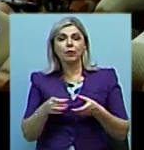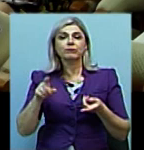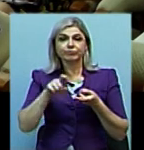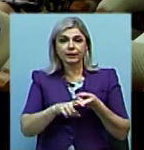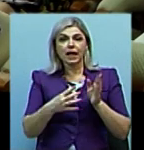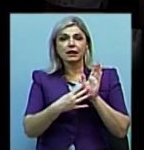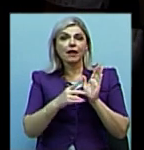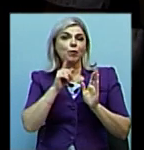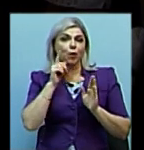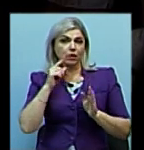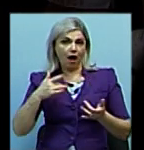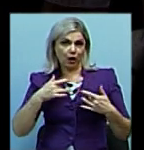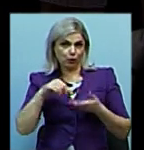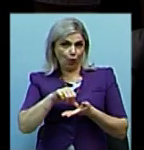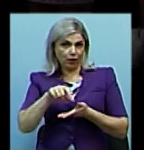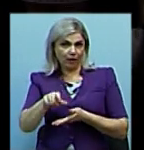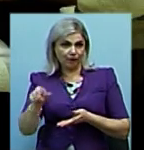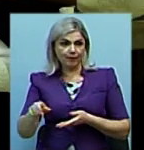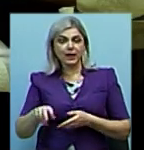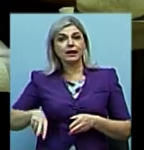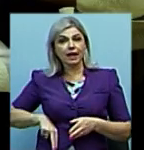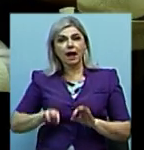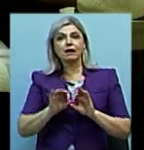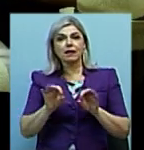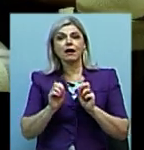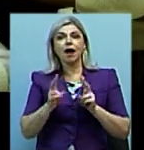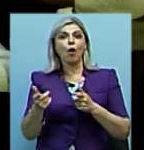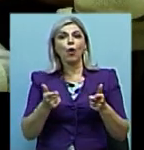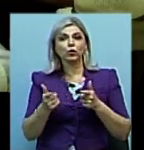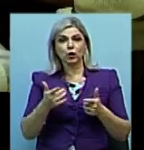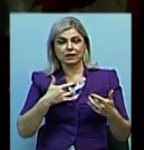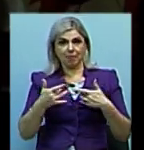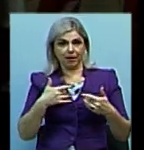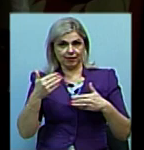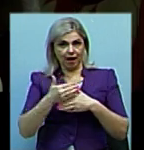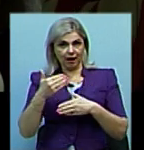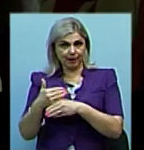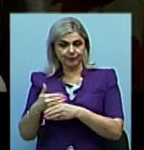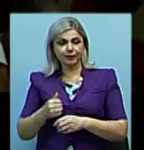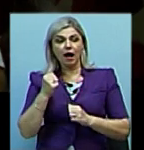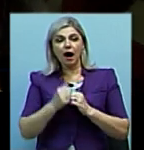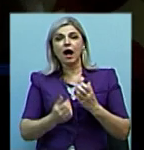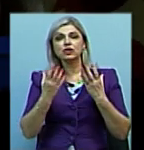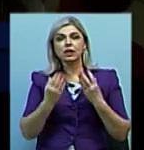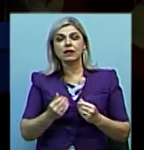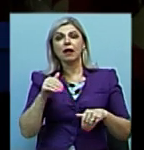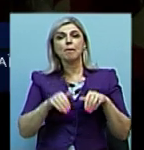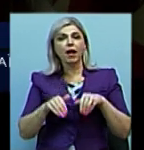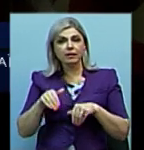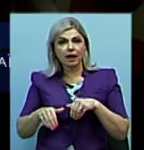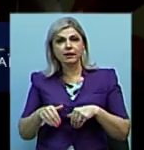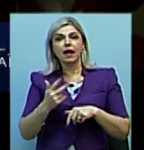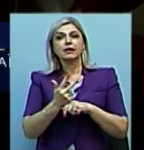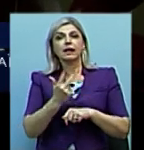молодих акторів. Микола Берсун розповів, як вони готуються до спектаклів. Кожний день балет. Кожного дня